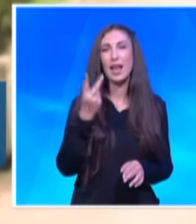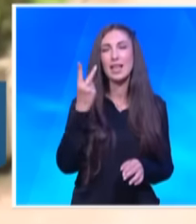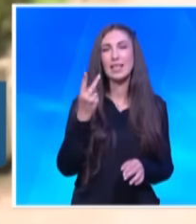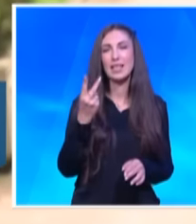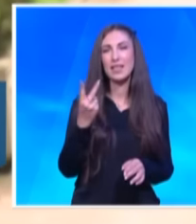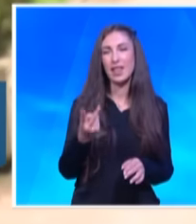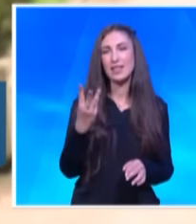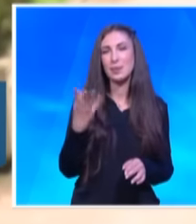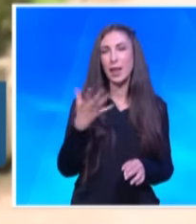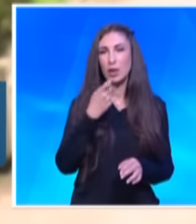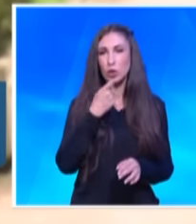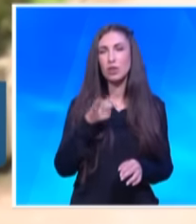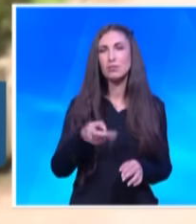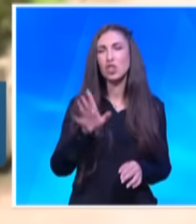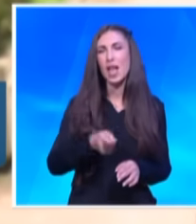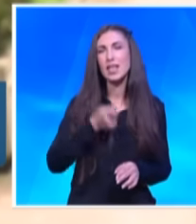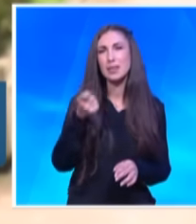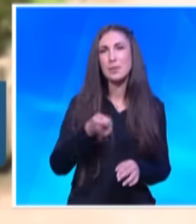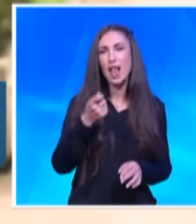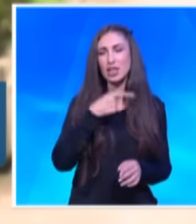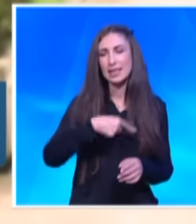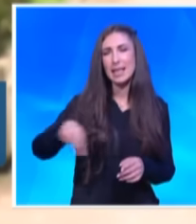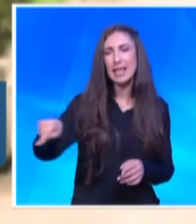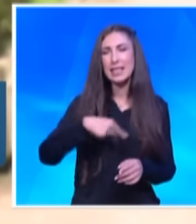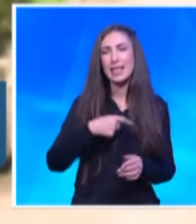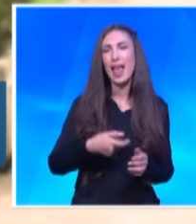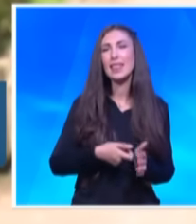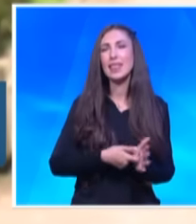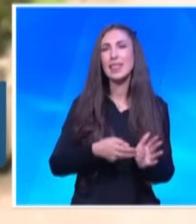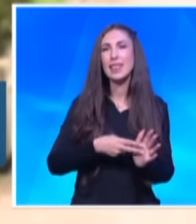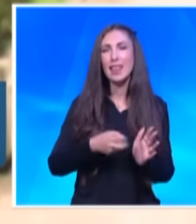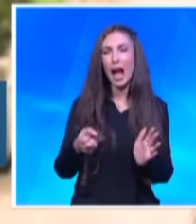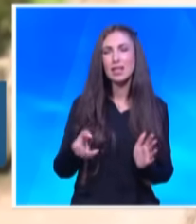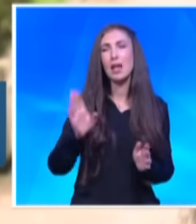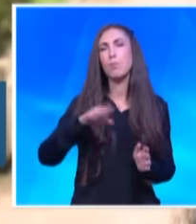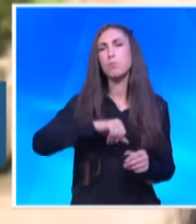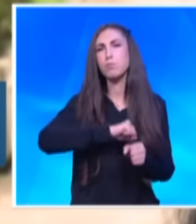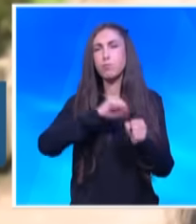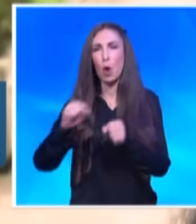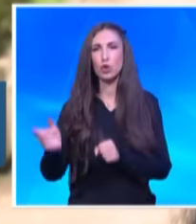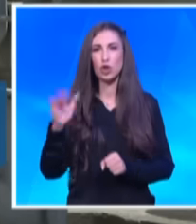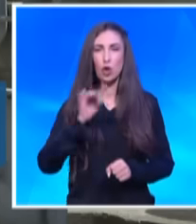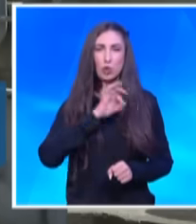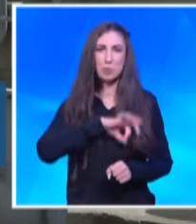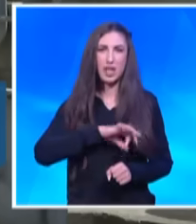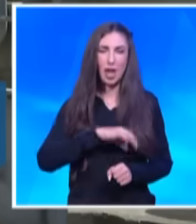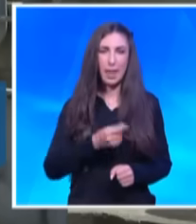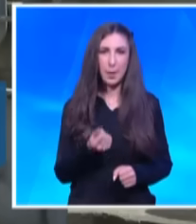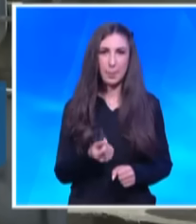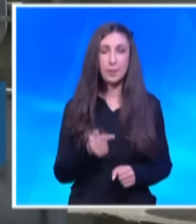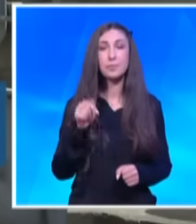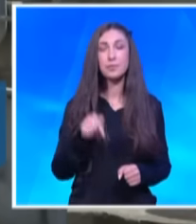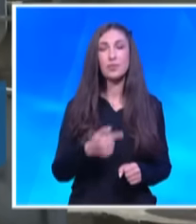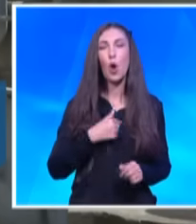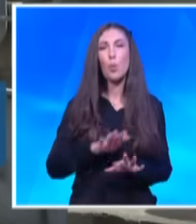проекта ще бъде изплащан с транзитните такси и чак след това ще започнем да печелиме и то доста малко. Своя